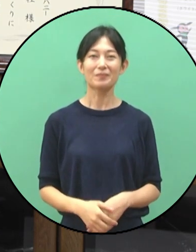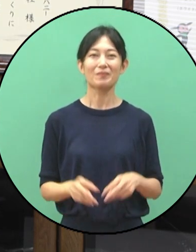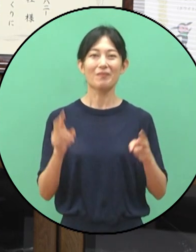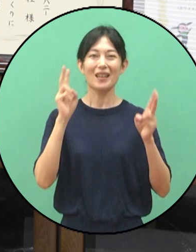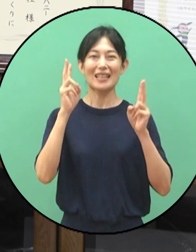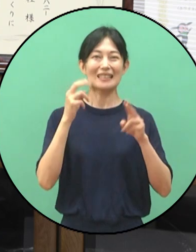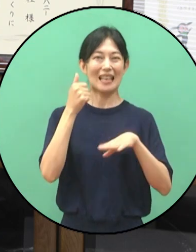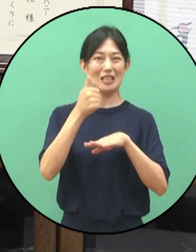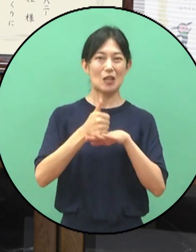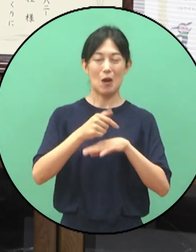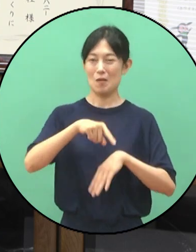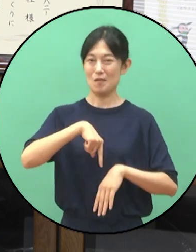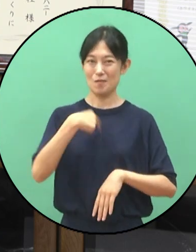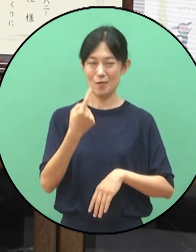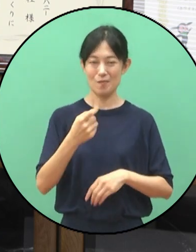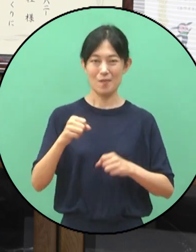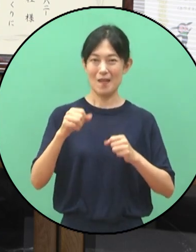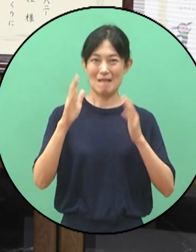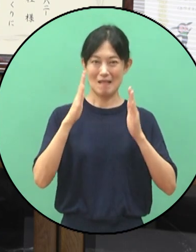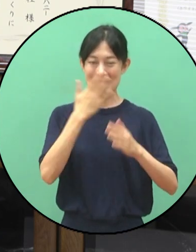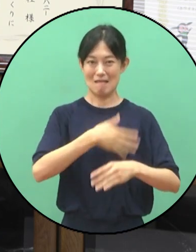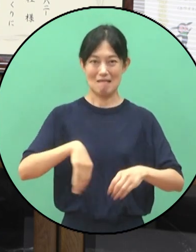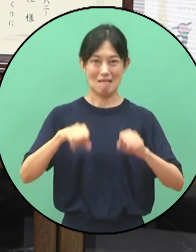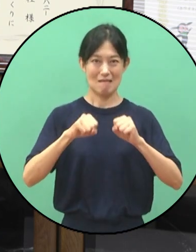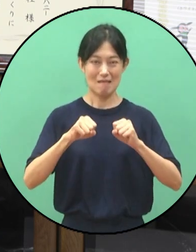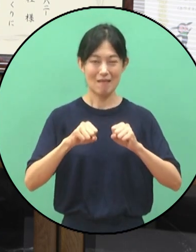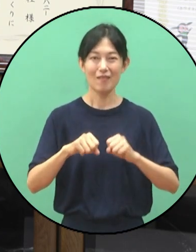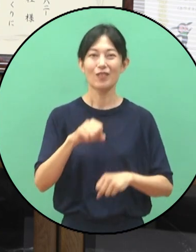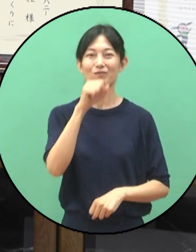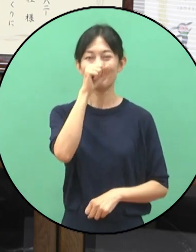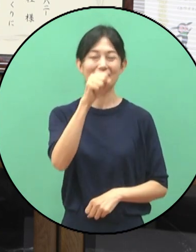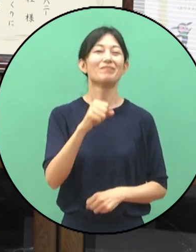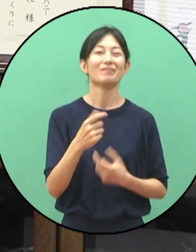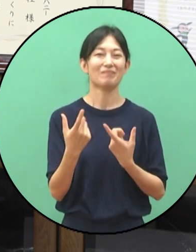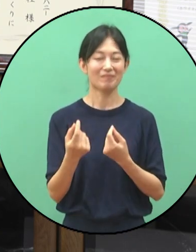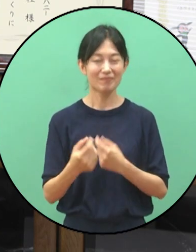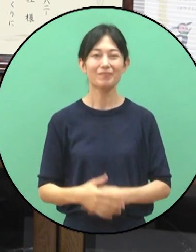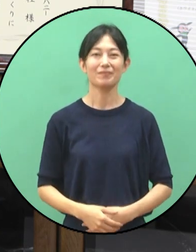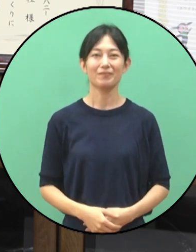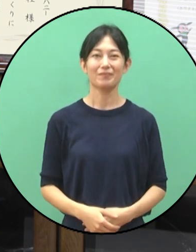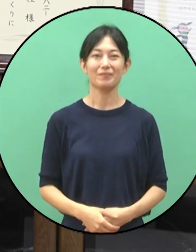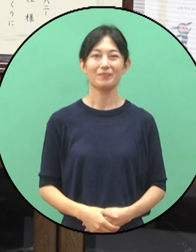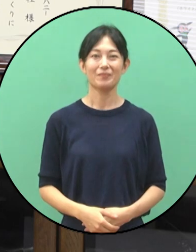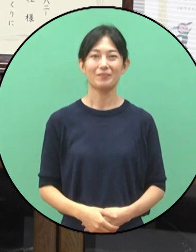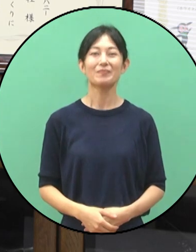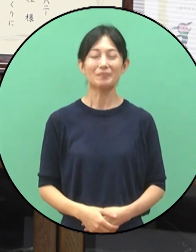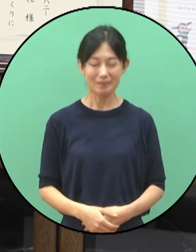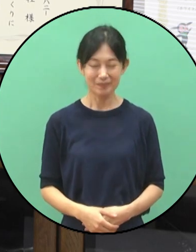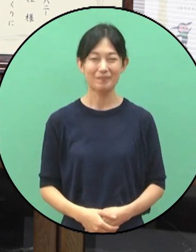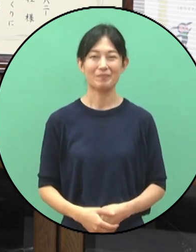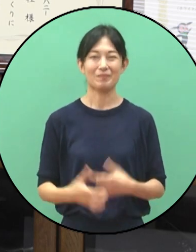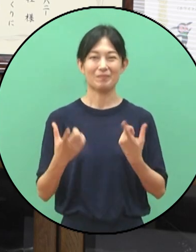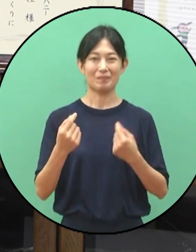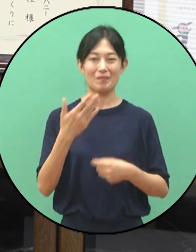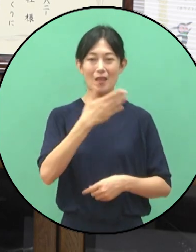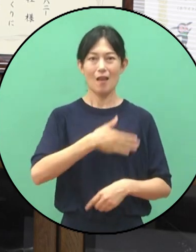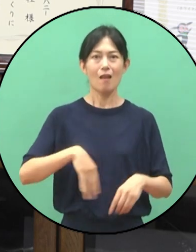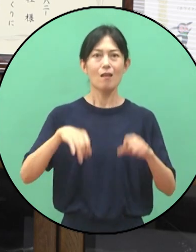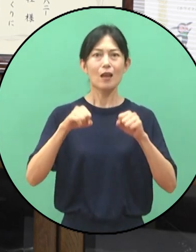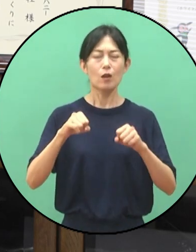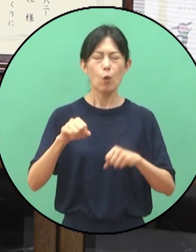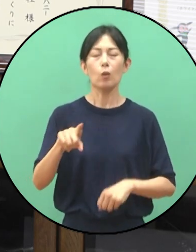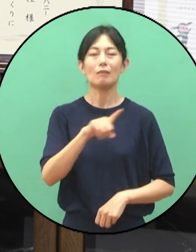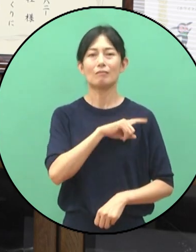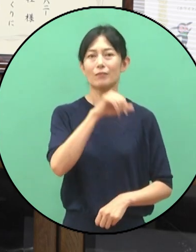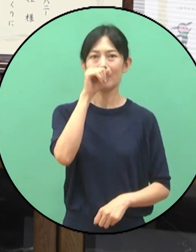使って働いていくっていう点はやっぱりまさに健康経営になってきますよね。 そうですね、はい、健康に働くことが一番かと